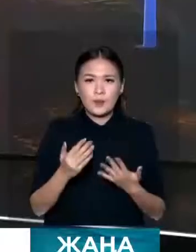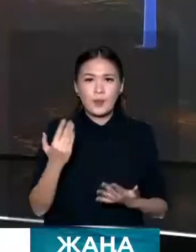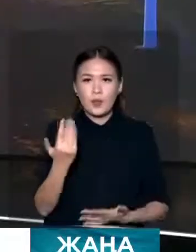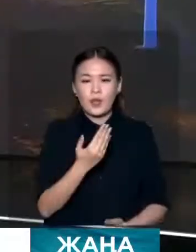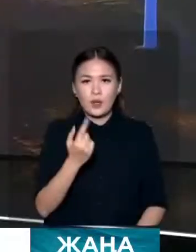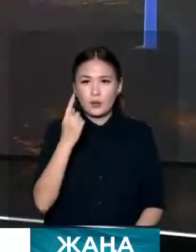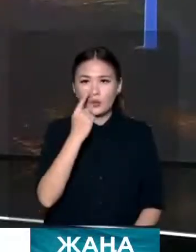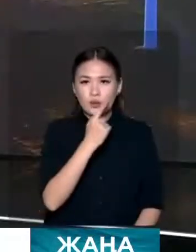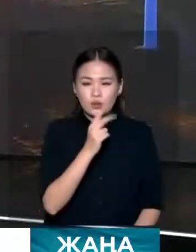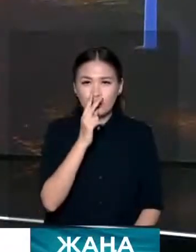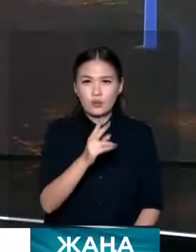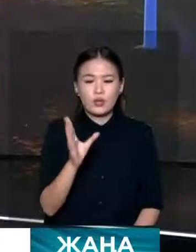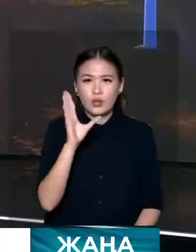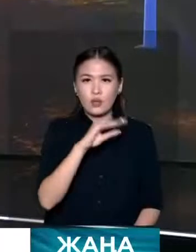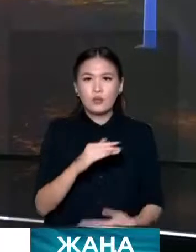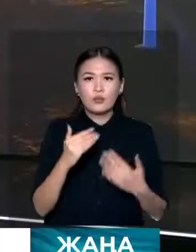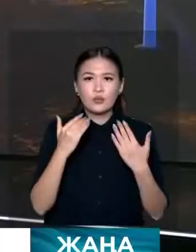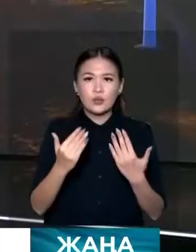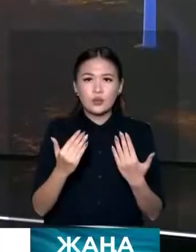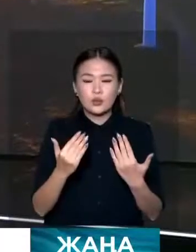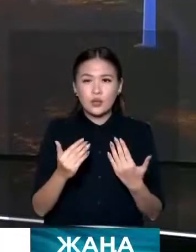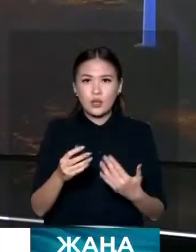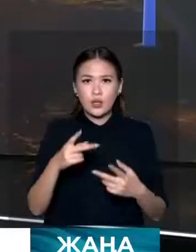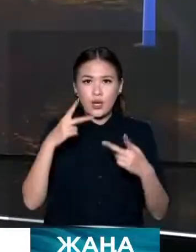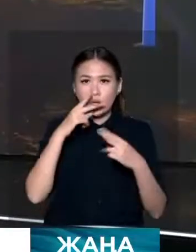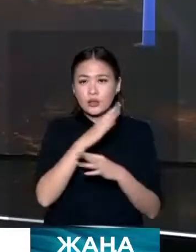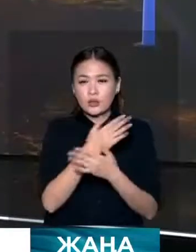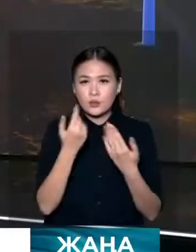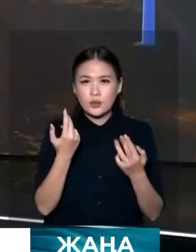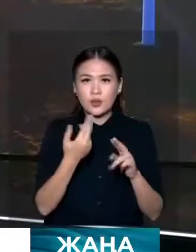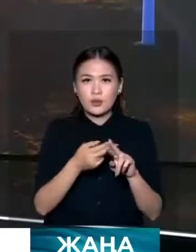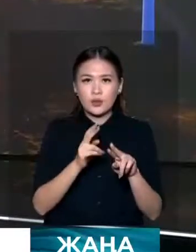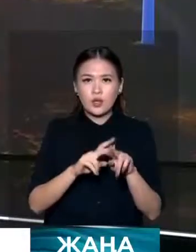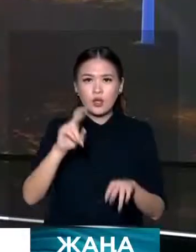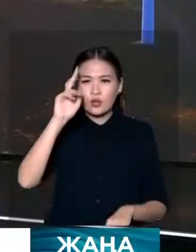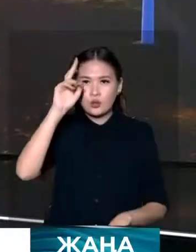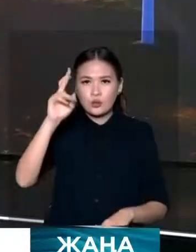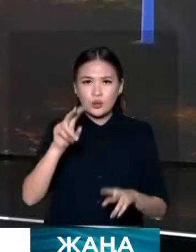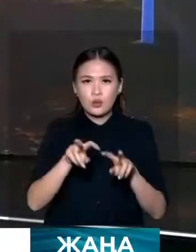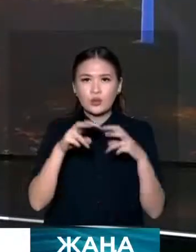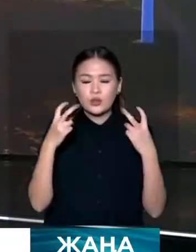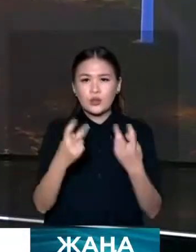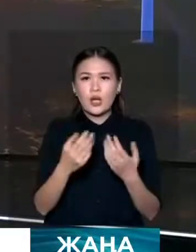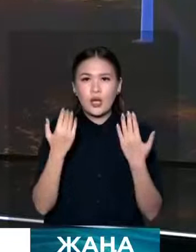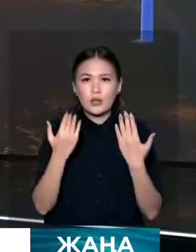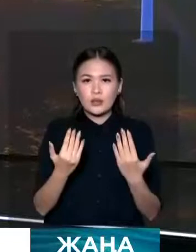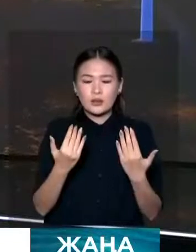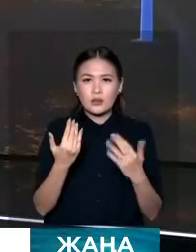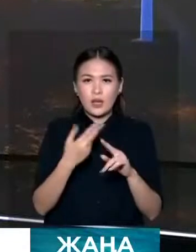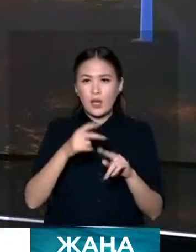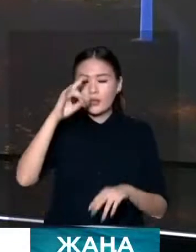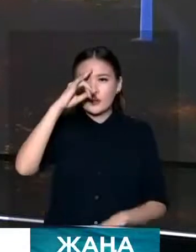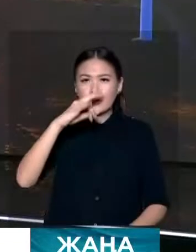көздерін айтатын болсақ, бүгін осы қателеспесем, неде үкімет отырысында қазіргі таңның өзінде